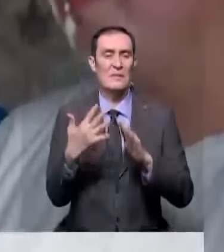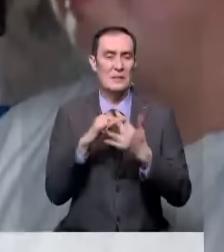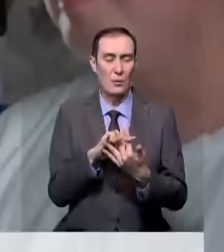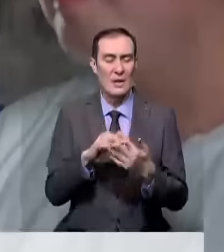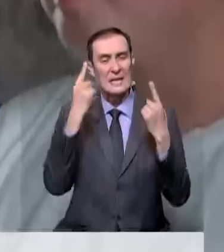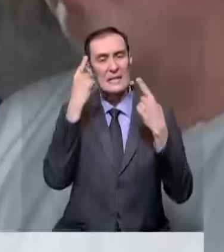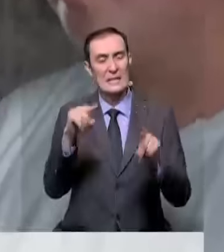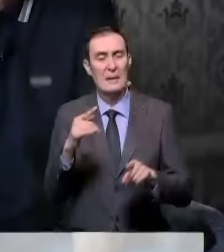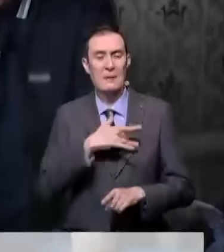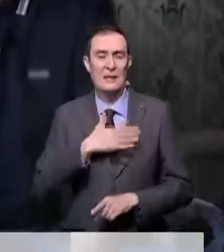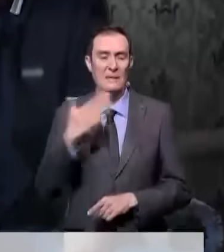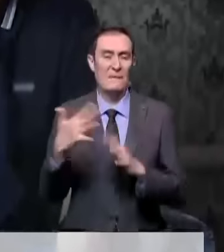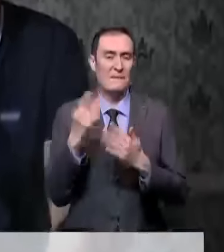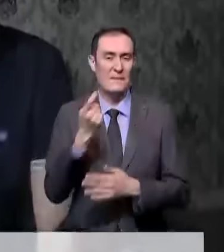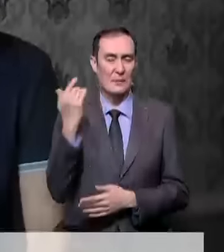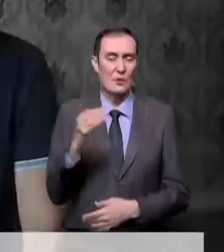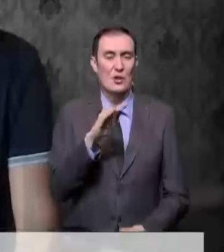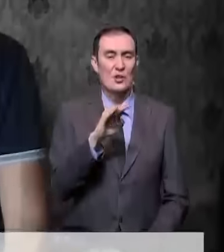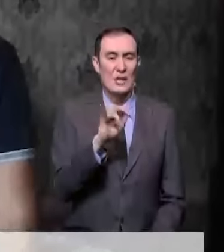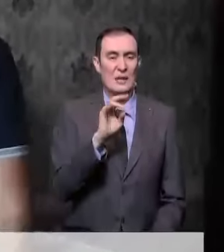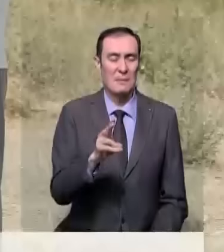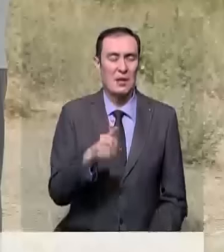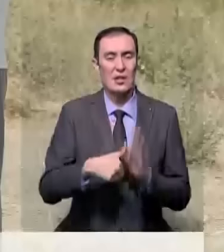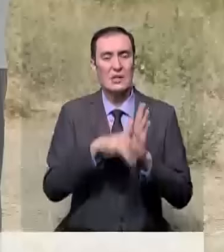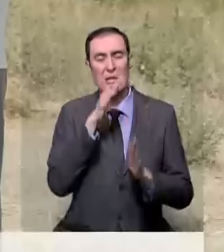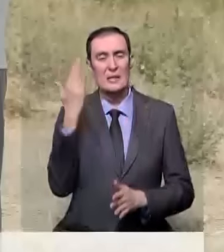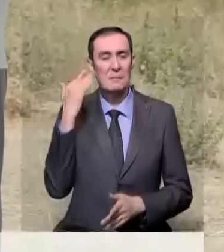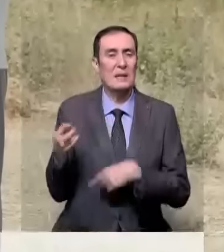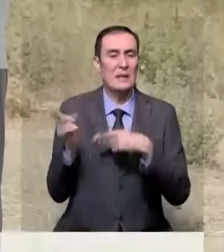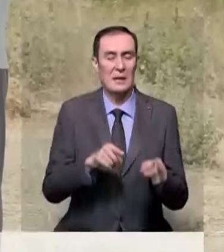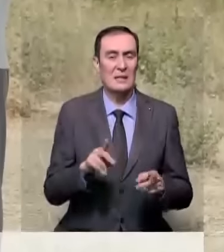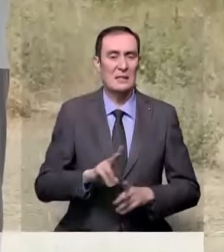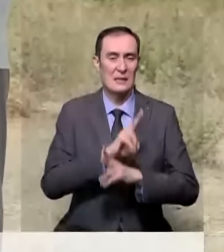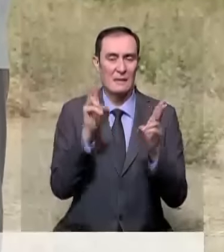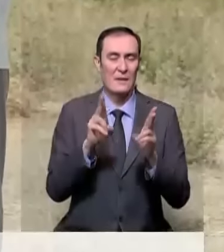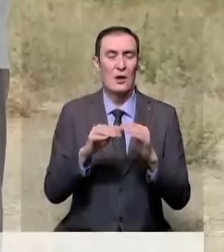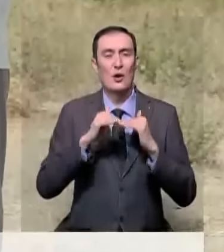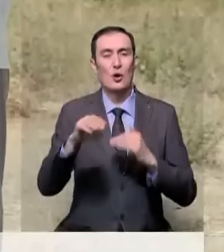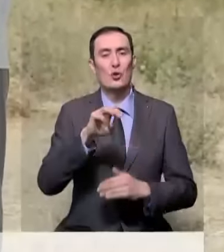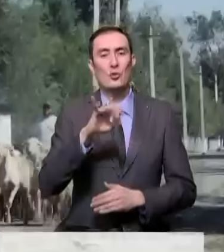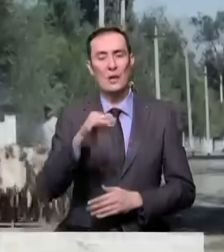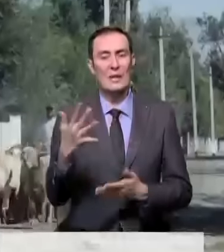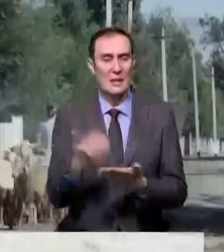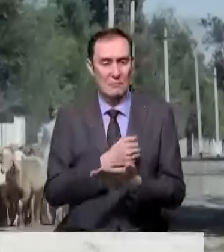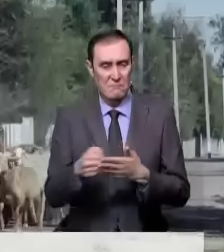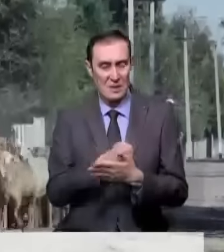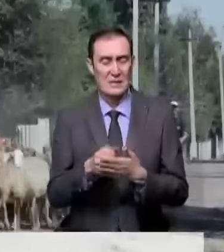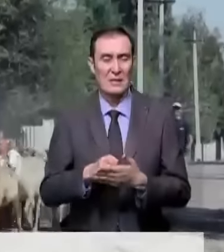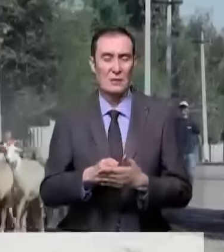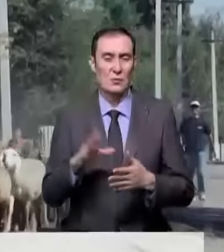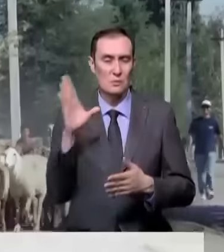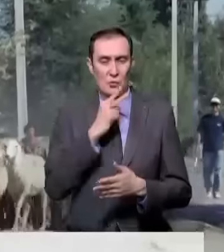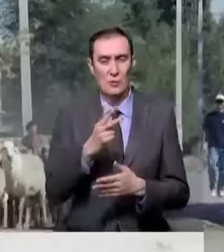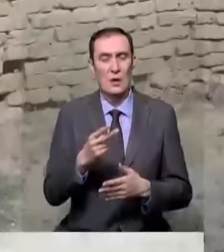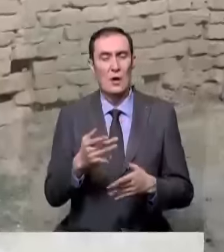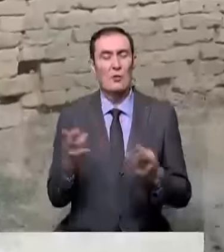Идея проекта принадлежит фермеру Женебеку Кинжибаеву. 6 лет назад он переехал из Астаны в Тургайские степи и добился успеха в животноводстве. Понимая,